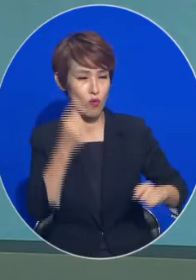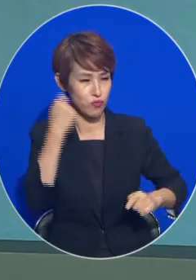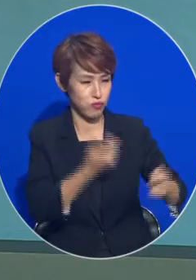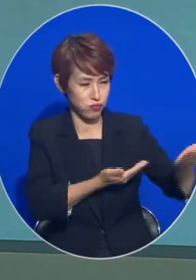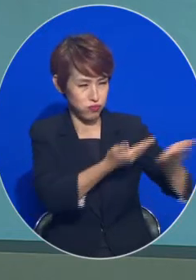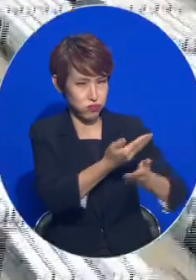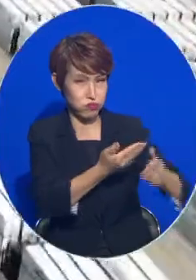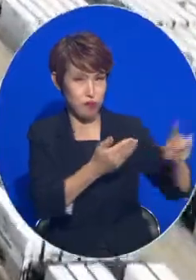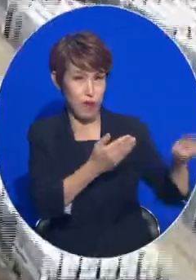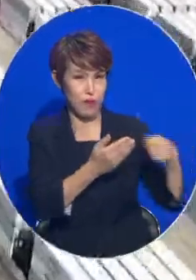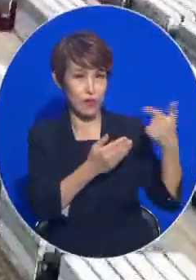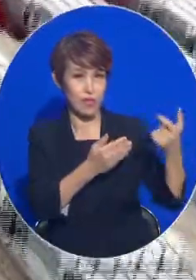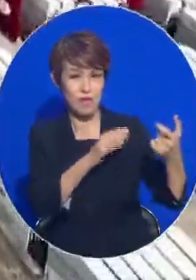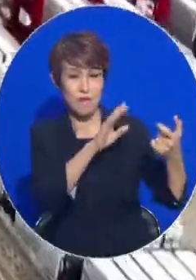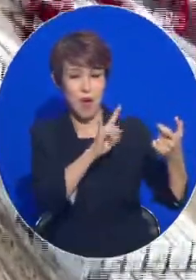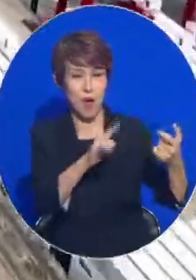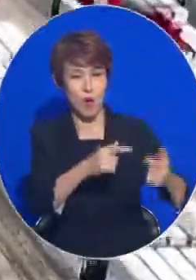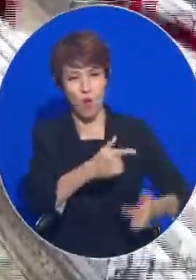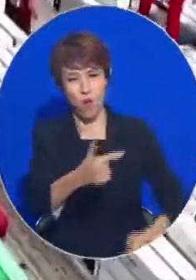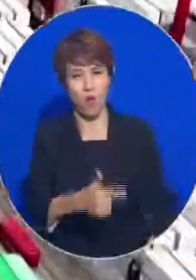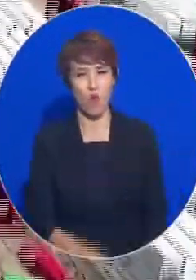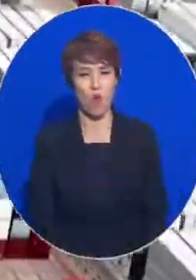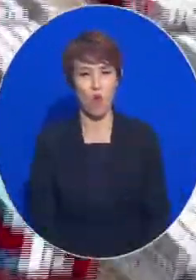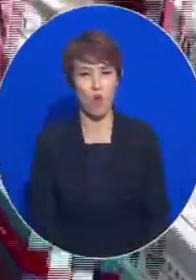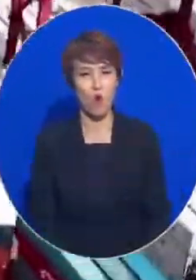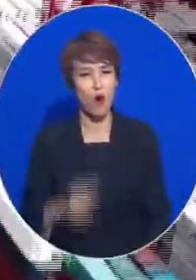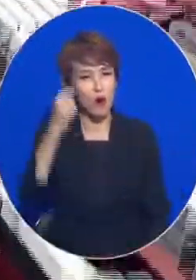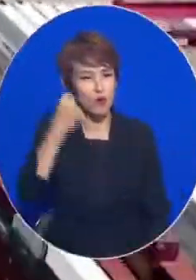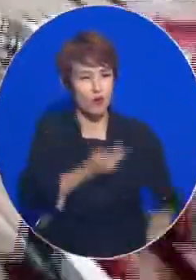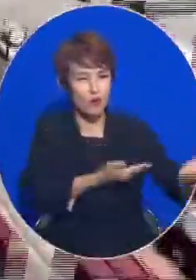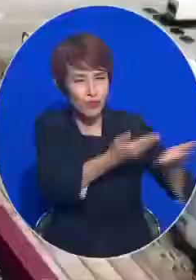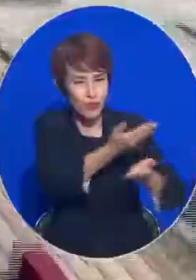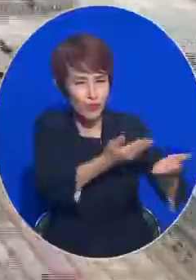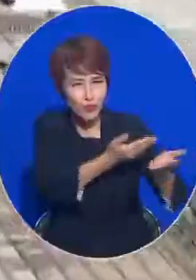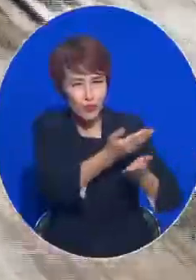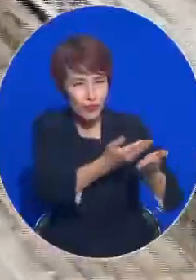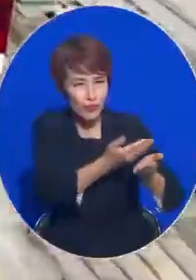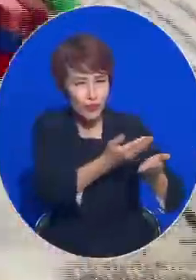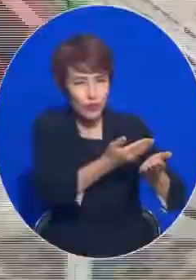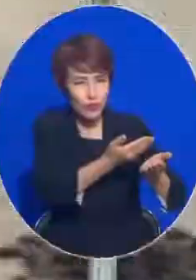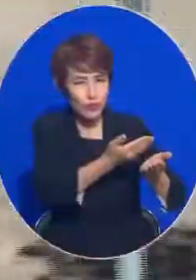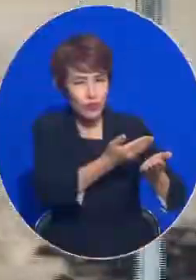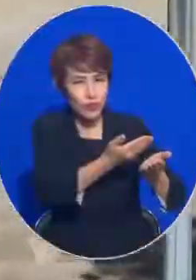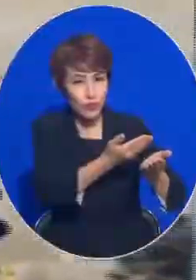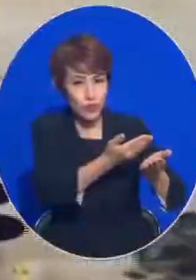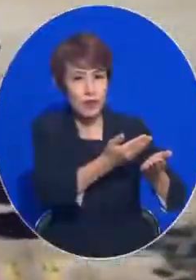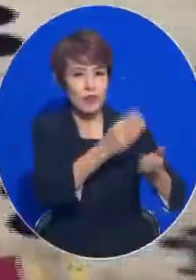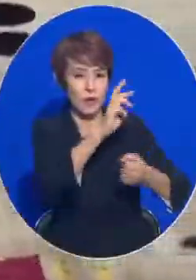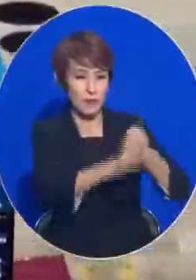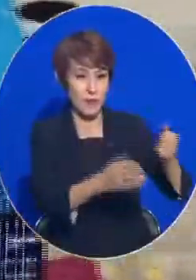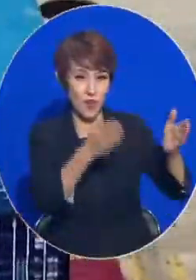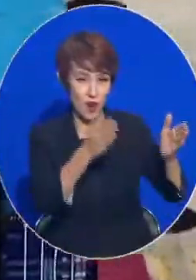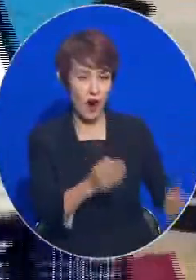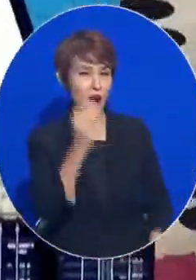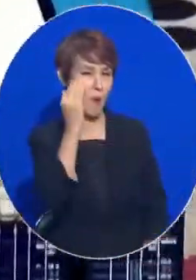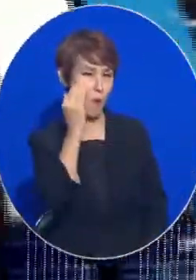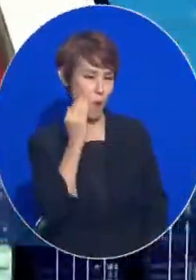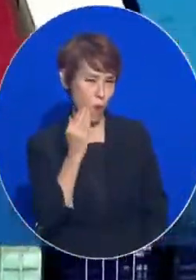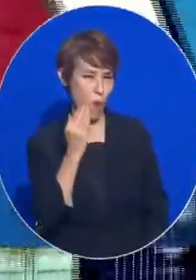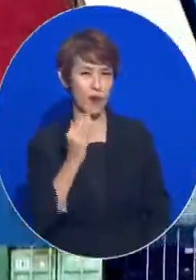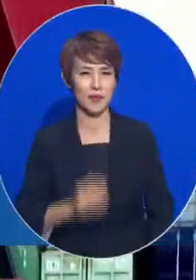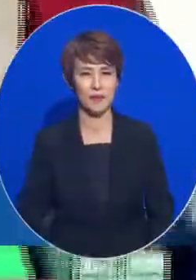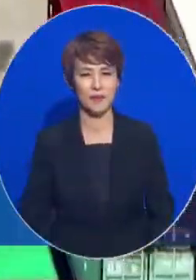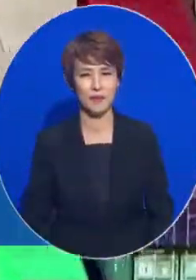수치죠. 중국과의 교역을 통한 무역 수지는 수교 첫 해 적자 이후 올해까지 30년 동안 흑자를